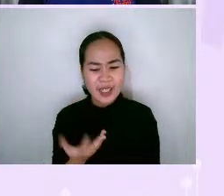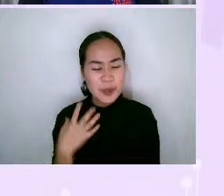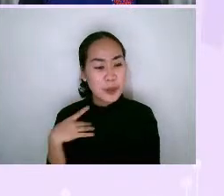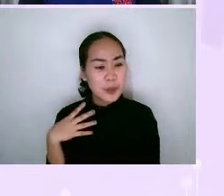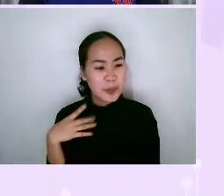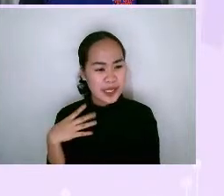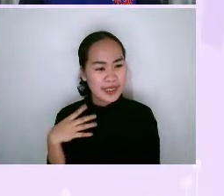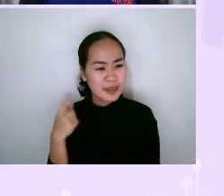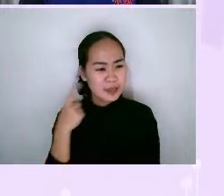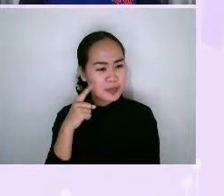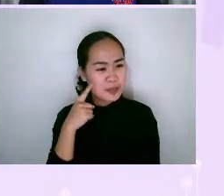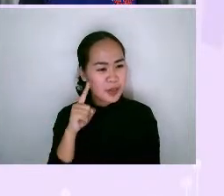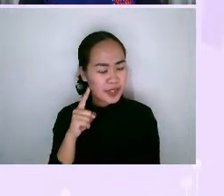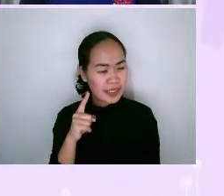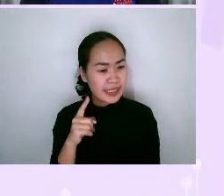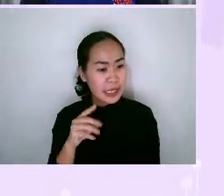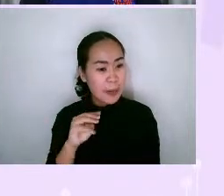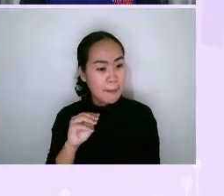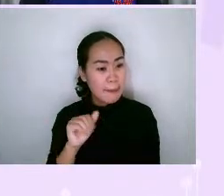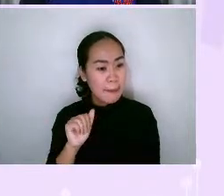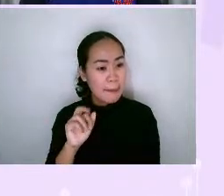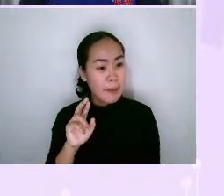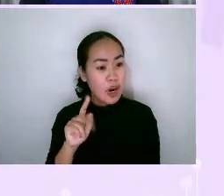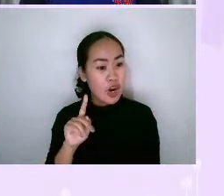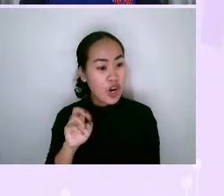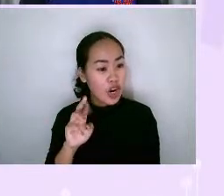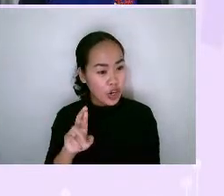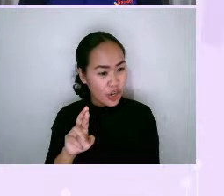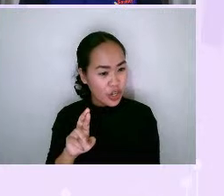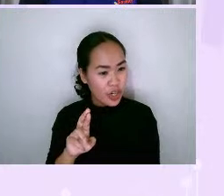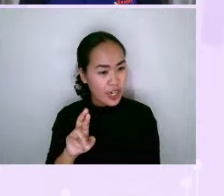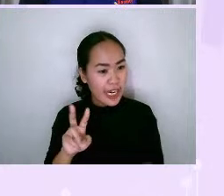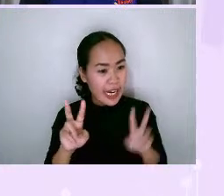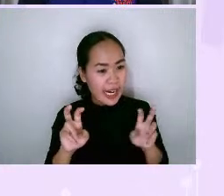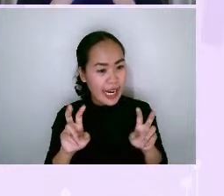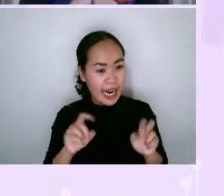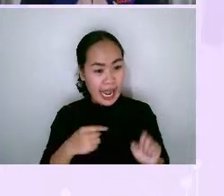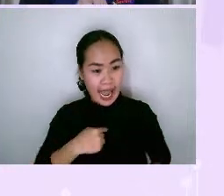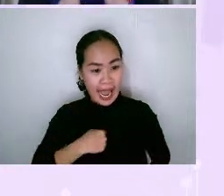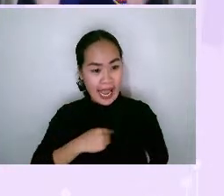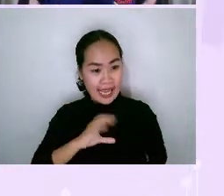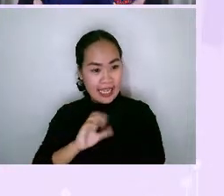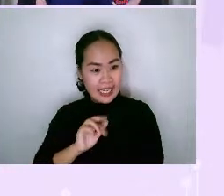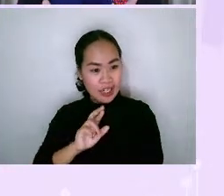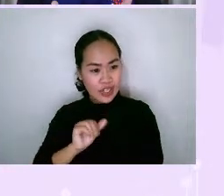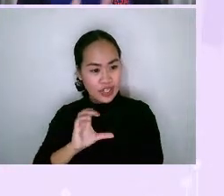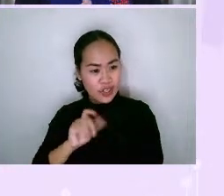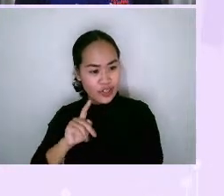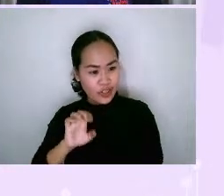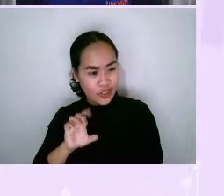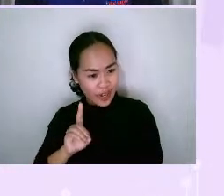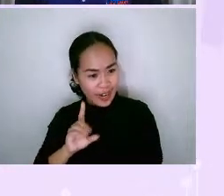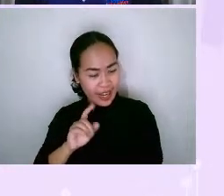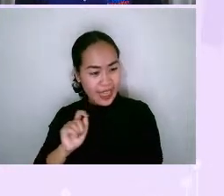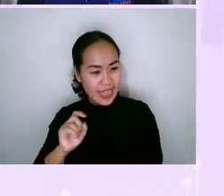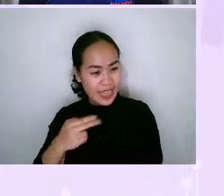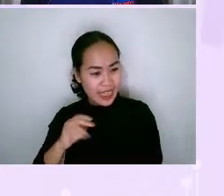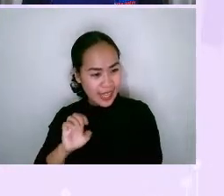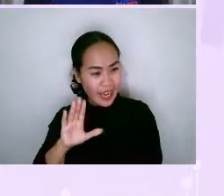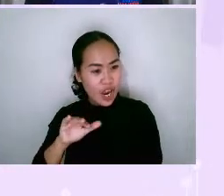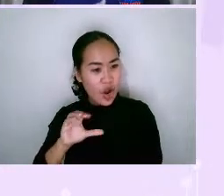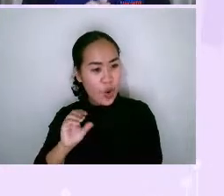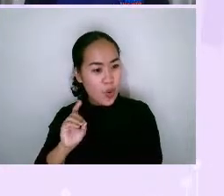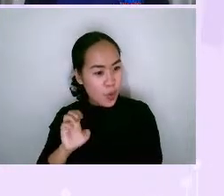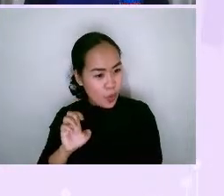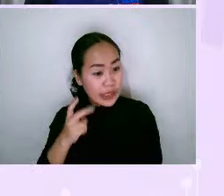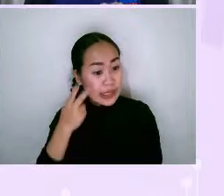ng ating marker bago po tayo jumoy, no? Sumagot para kayo po yung ating winner. Ayan